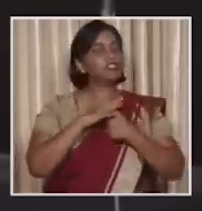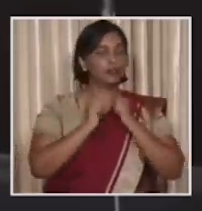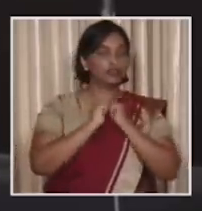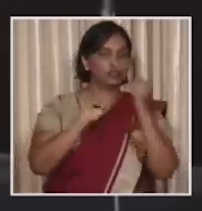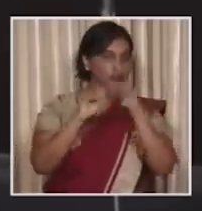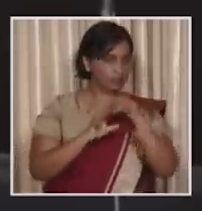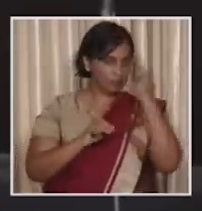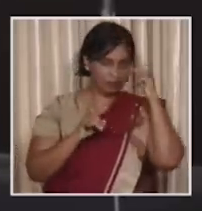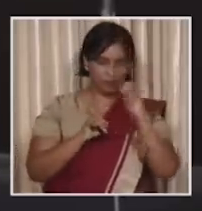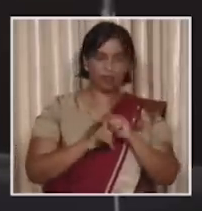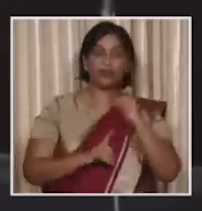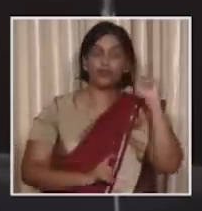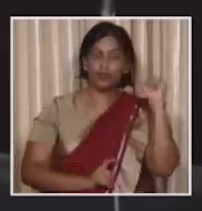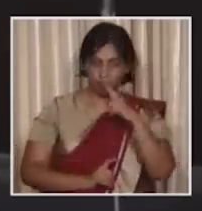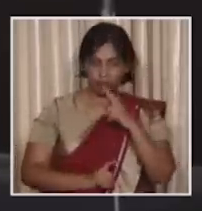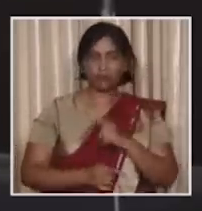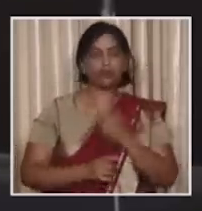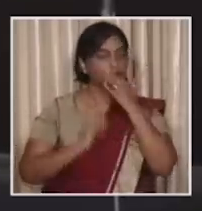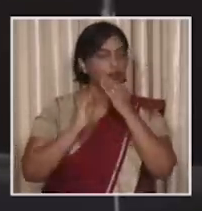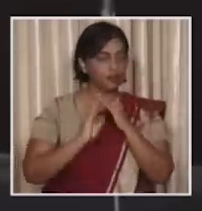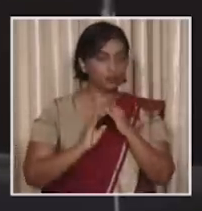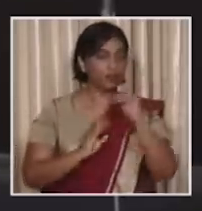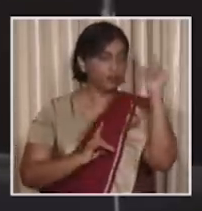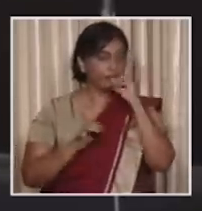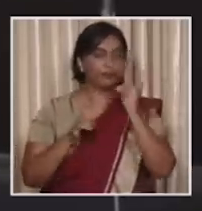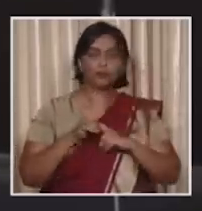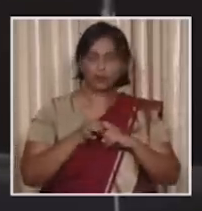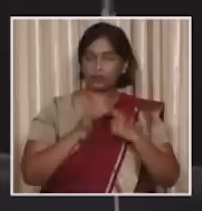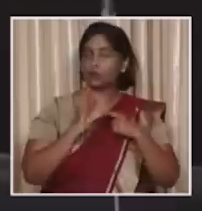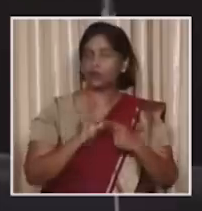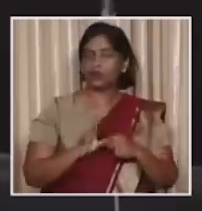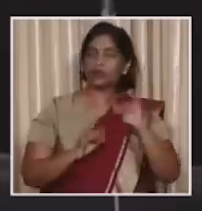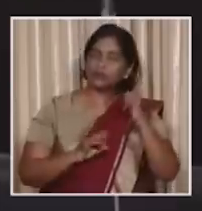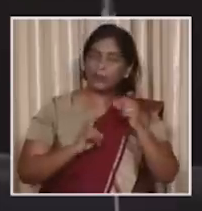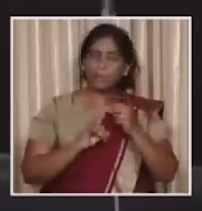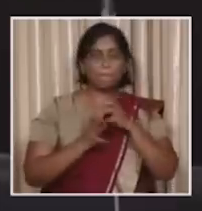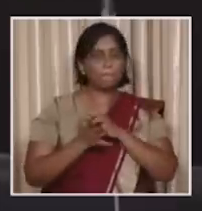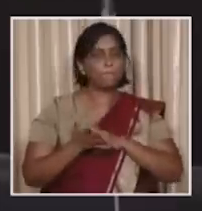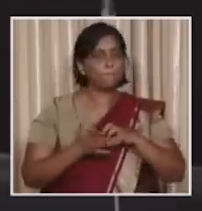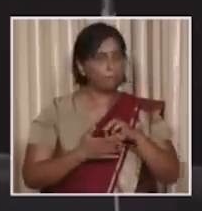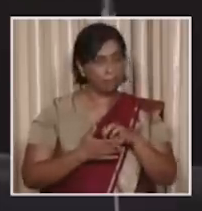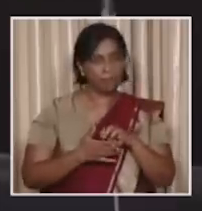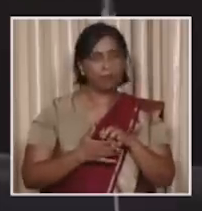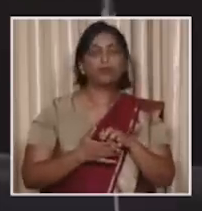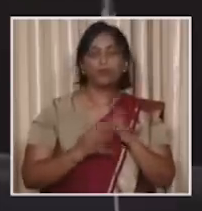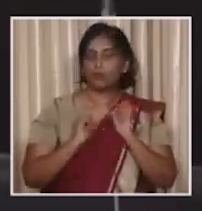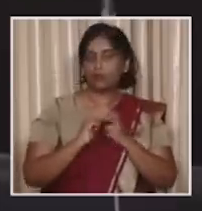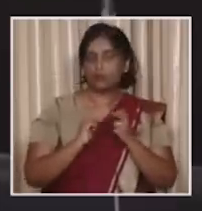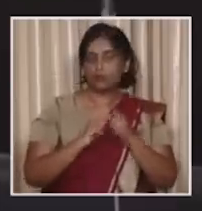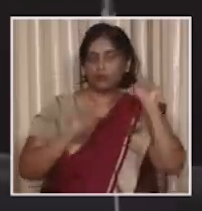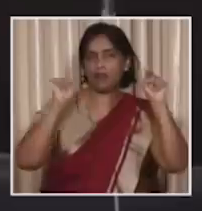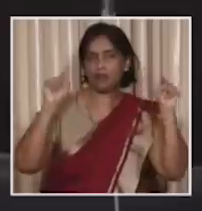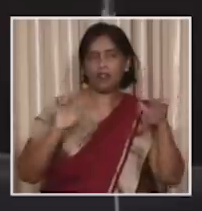සම්බන්ධයෙන්. ප්‍රථමයෙන්ම පාසල් පළවෙනි ප්‍රශ්නයට පිළිතුර, සමහර පළාත්වල ගැටලු මතුවලා